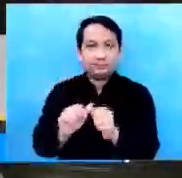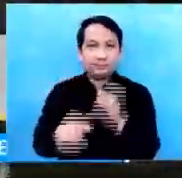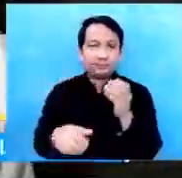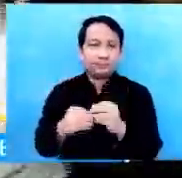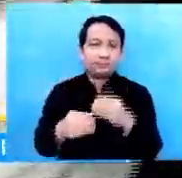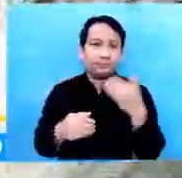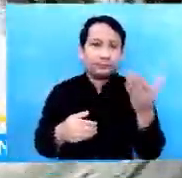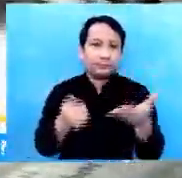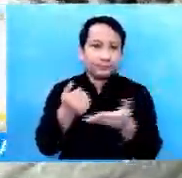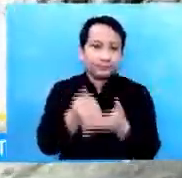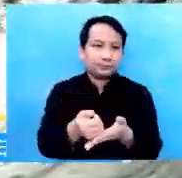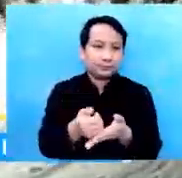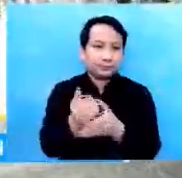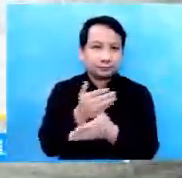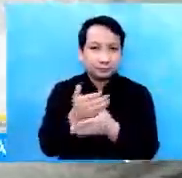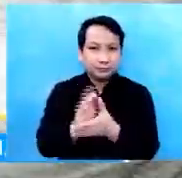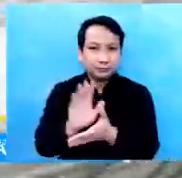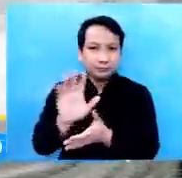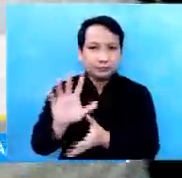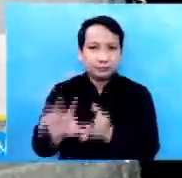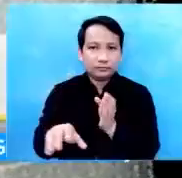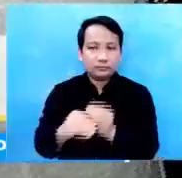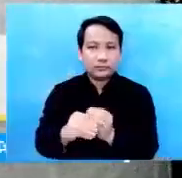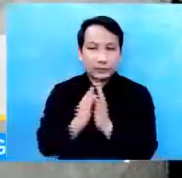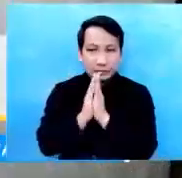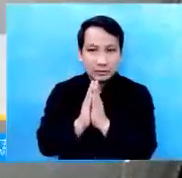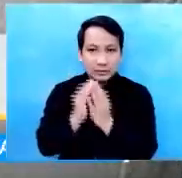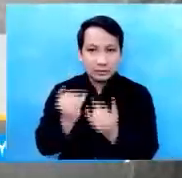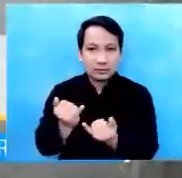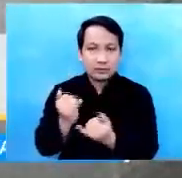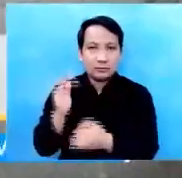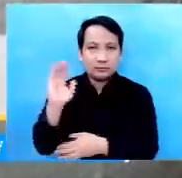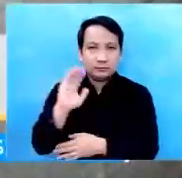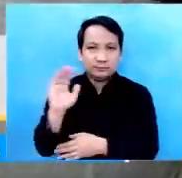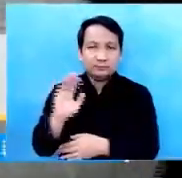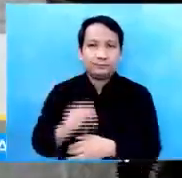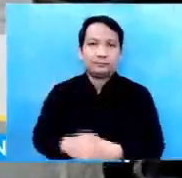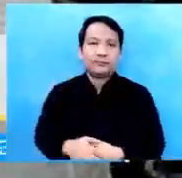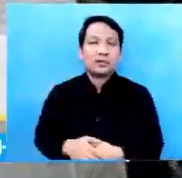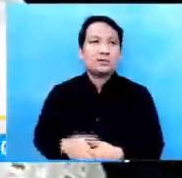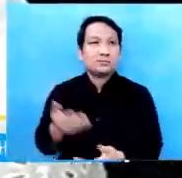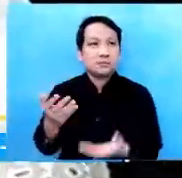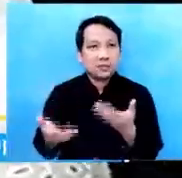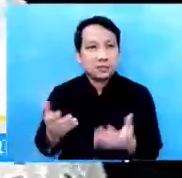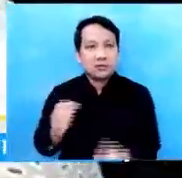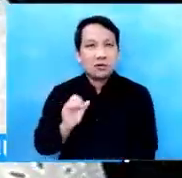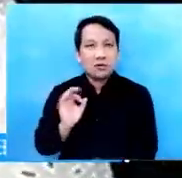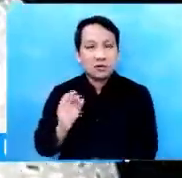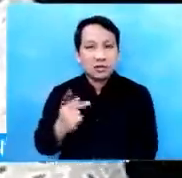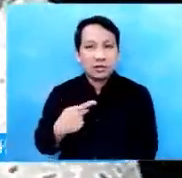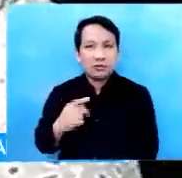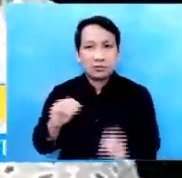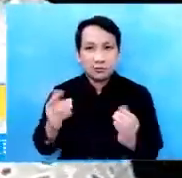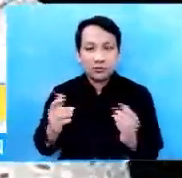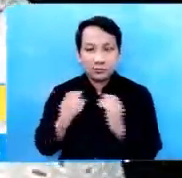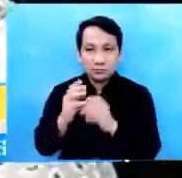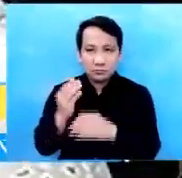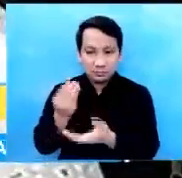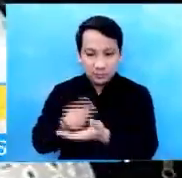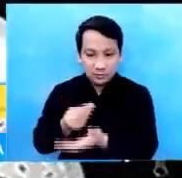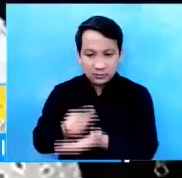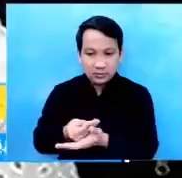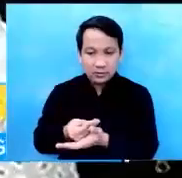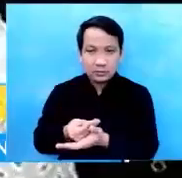napigilang umiyak nang ibahagi niya ang kanyang dasal ngayong Pasko. Maging okay kahit walang pera, magsama-sama ngayong